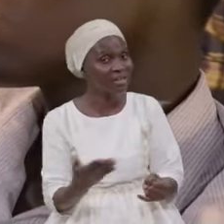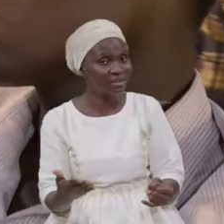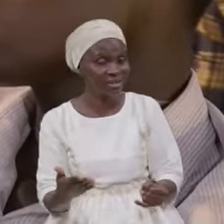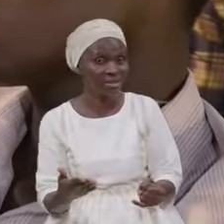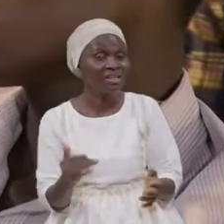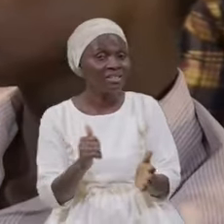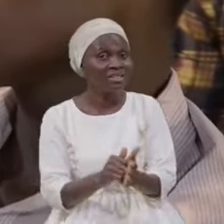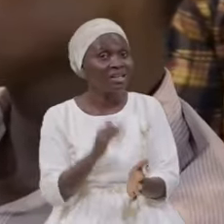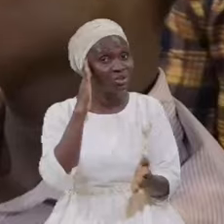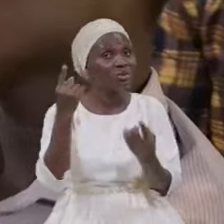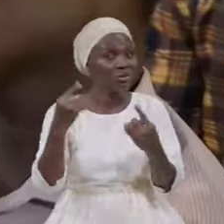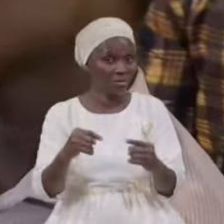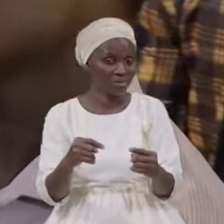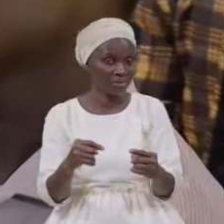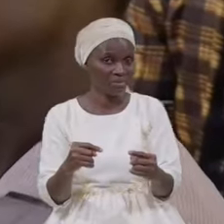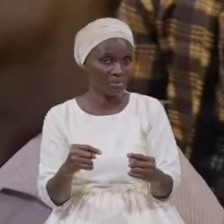vienne. C'est pourquoi